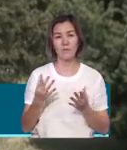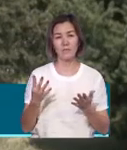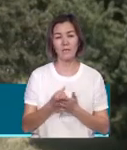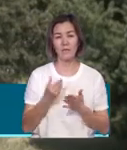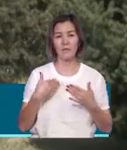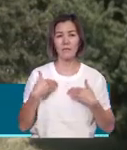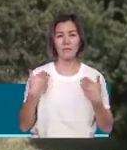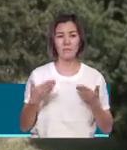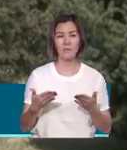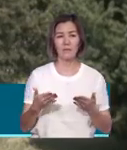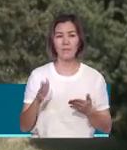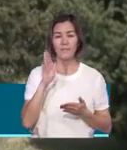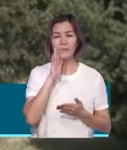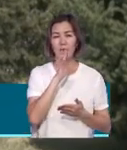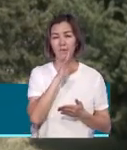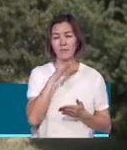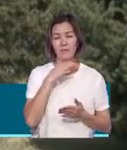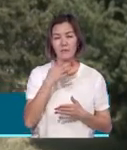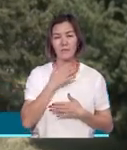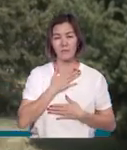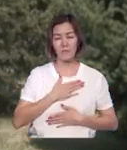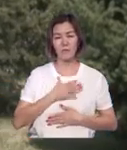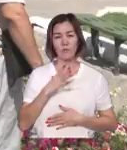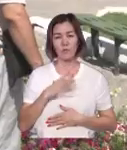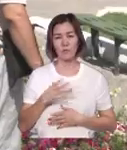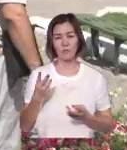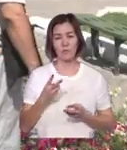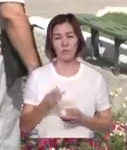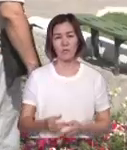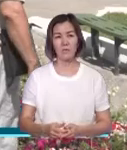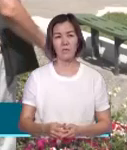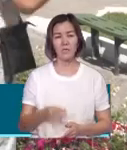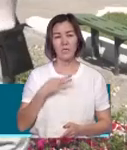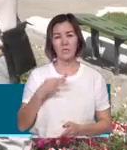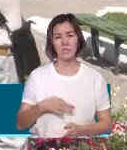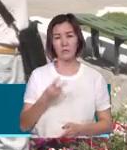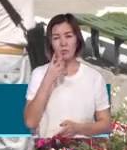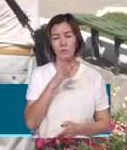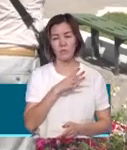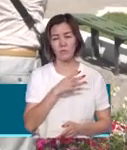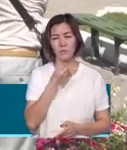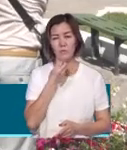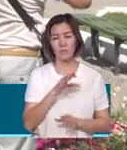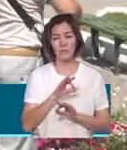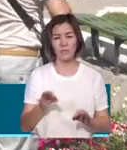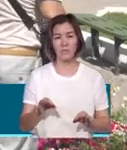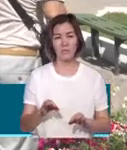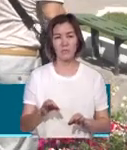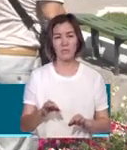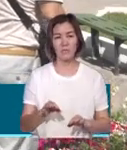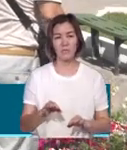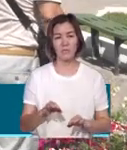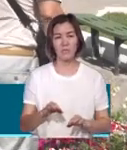сәттілік, ата-аналарымызға сабырлық, сабыр тілейміз. Баламды көрдім, жақсы. Призиясын